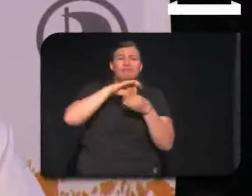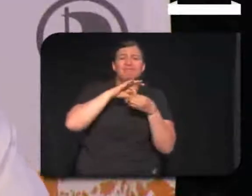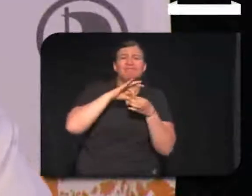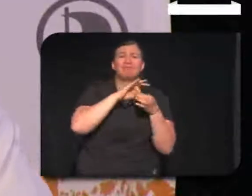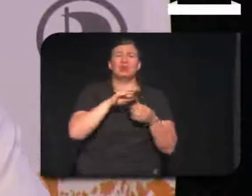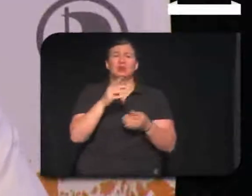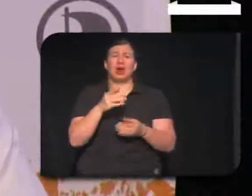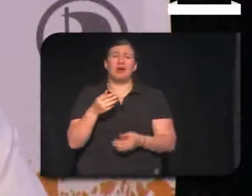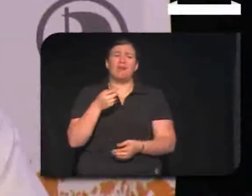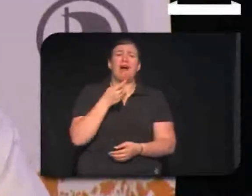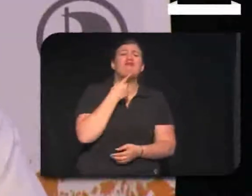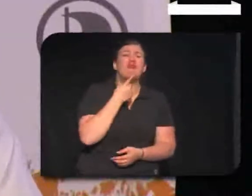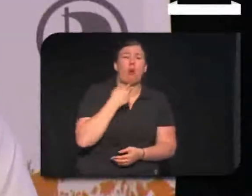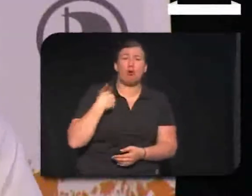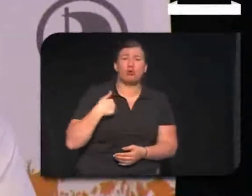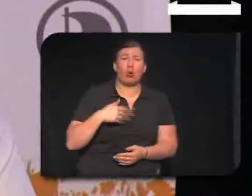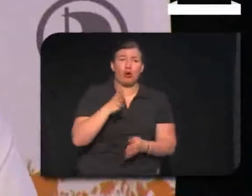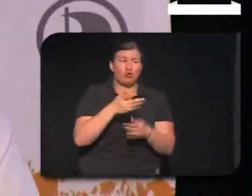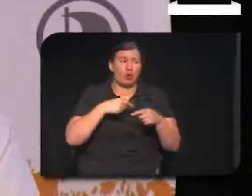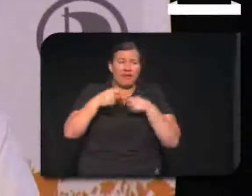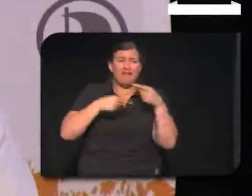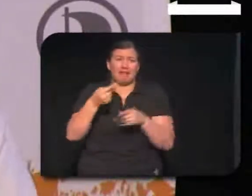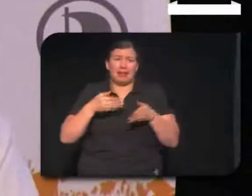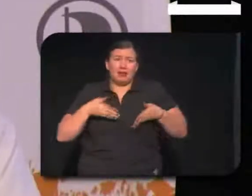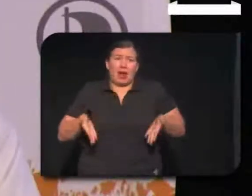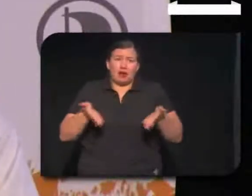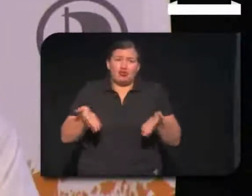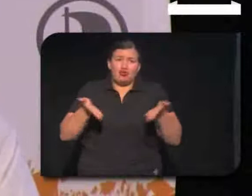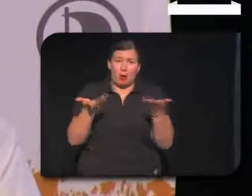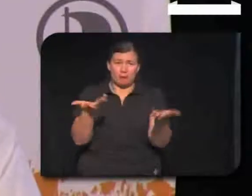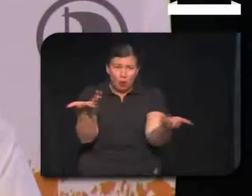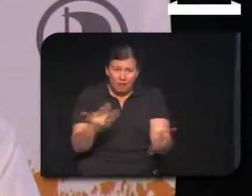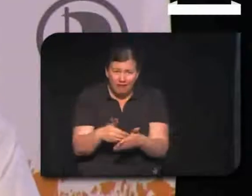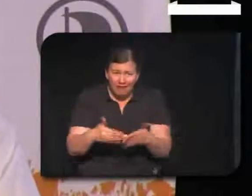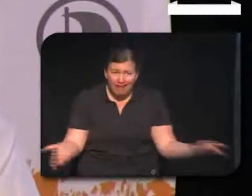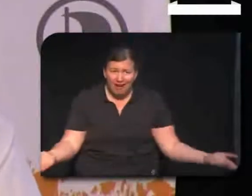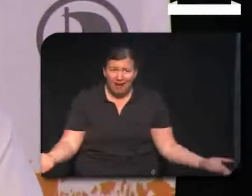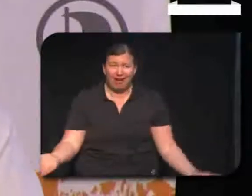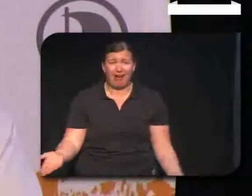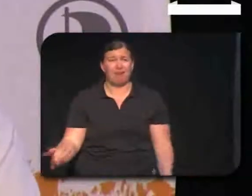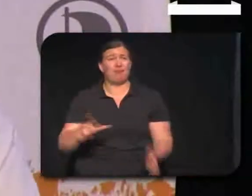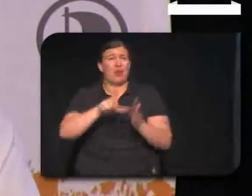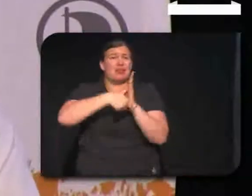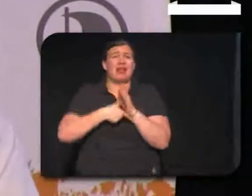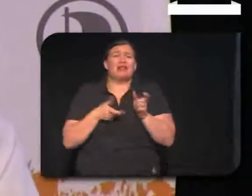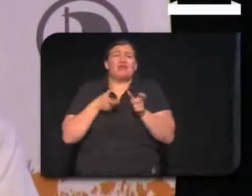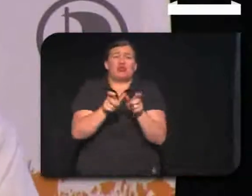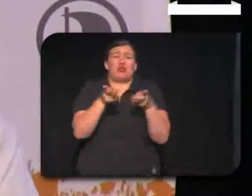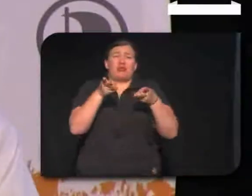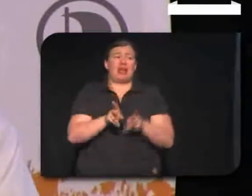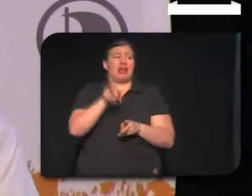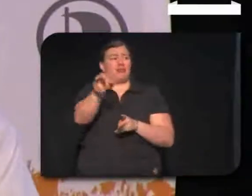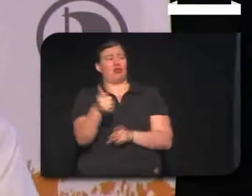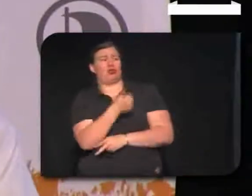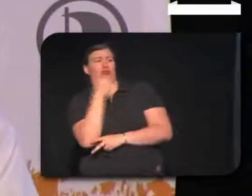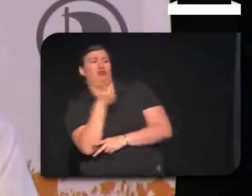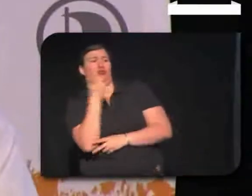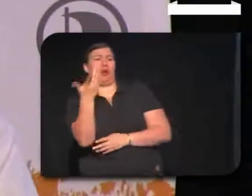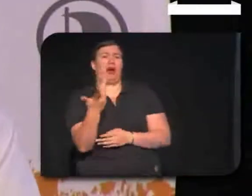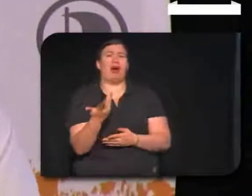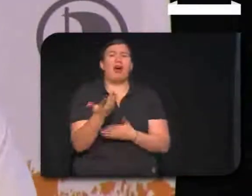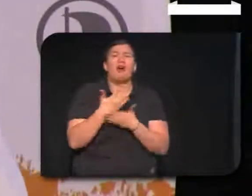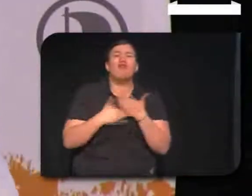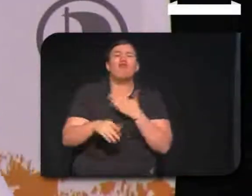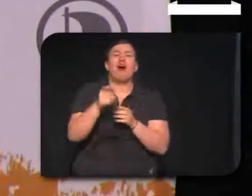entwickelt und angeschoben das Leistungsschutzrecht kommt ihnen Recht und die Vorratsdatenspeicherung stammen von